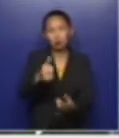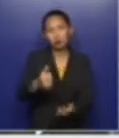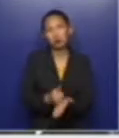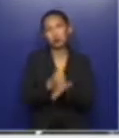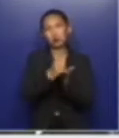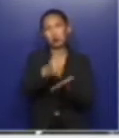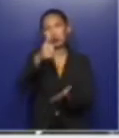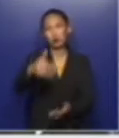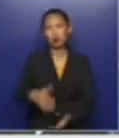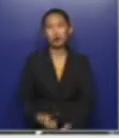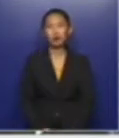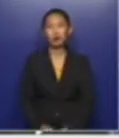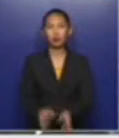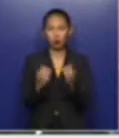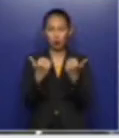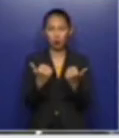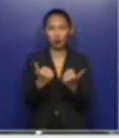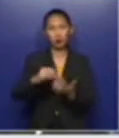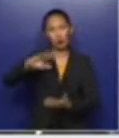ได้โรคเราควบคุมได้แล้วท่านประธานครับ